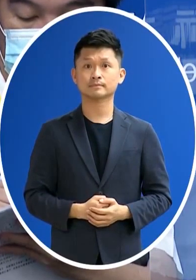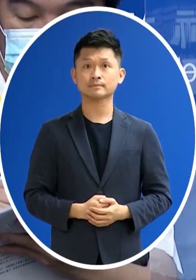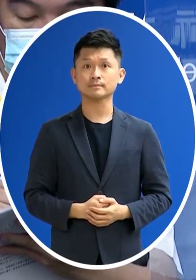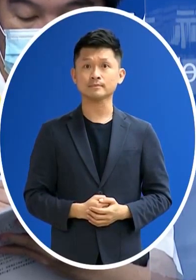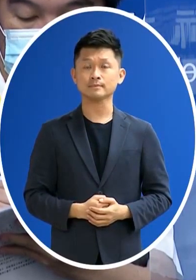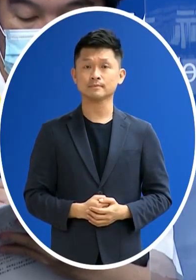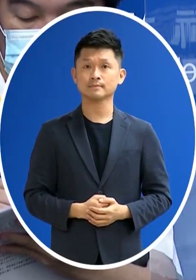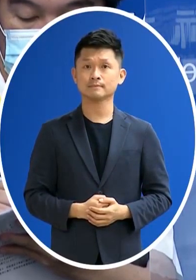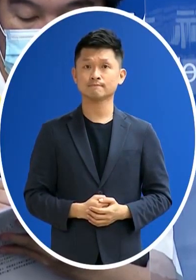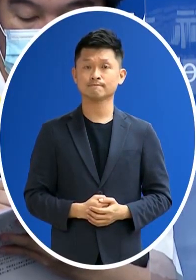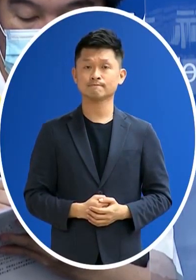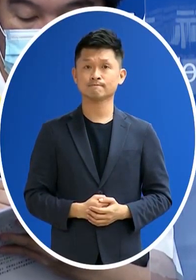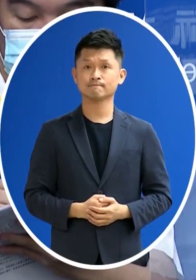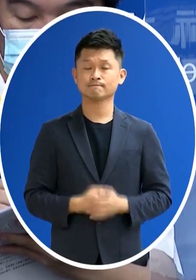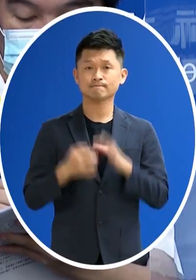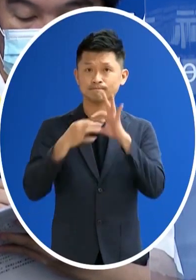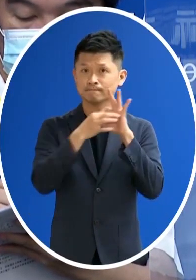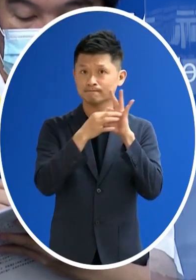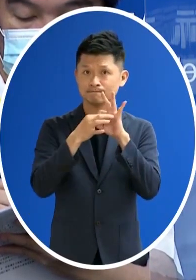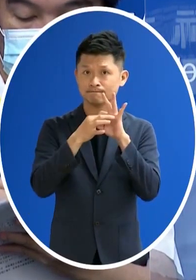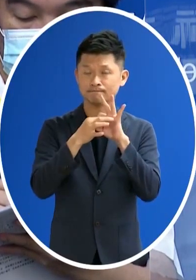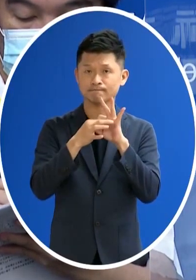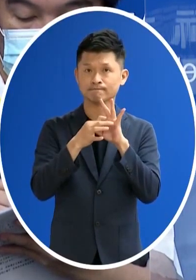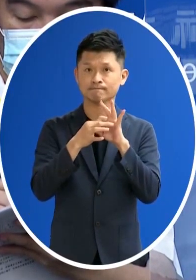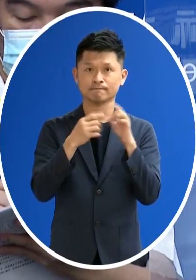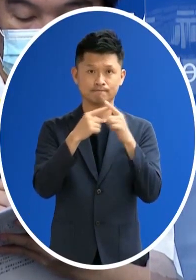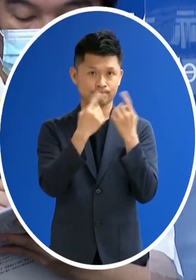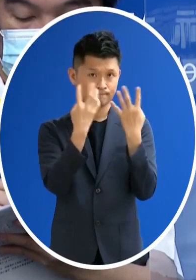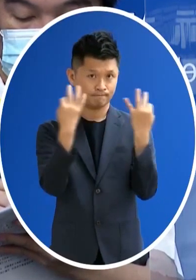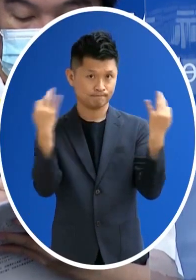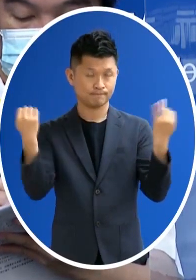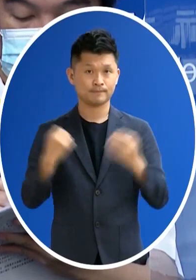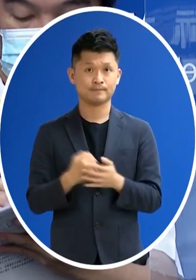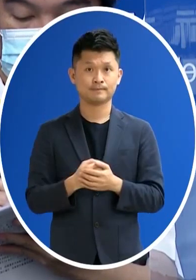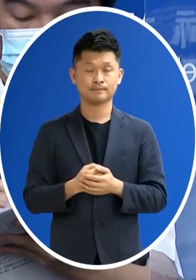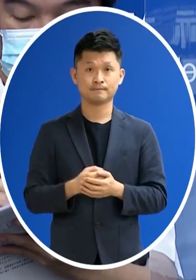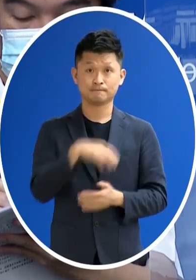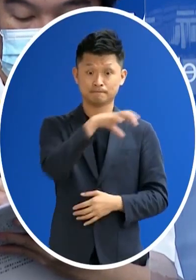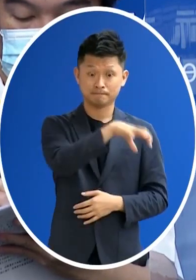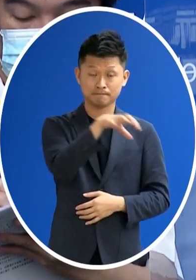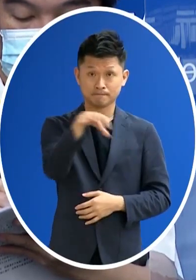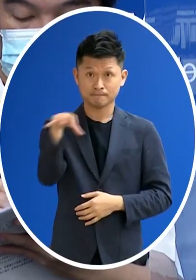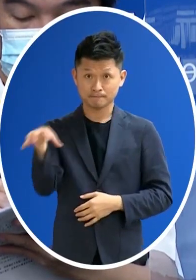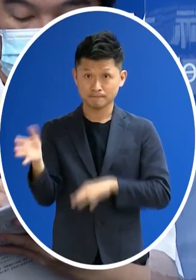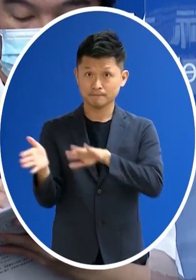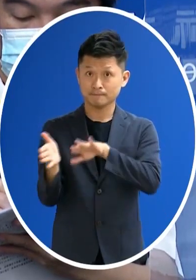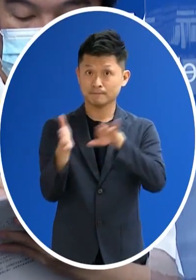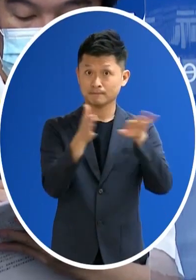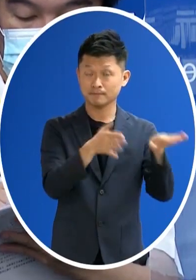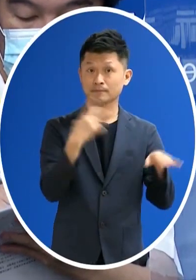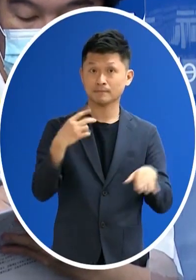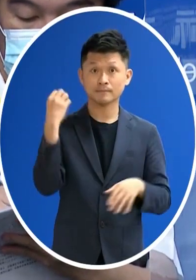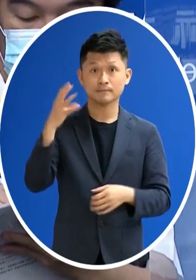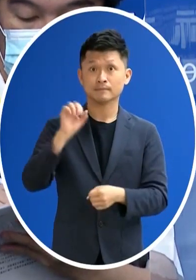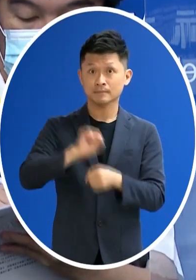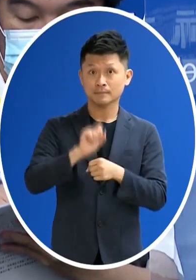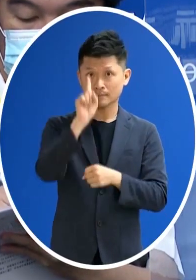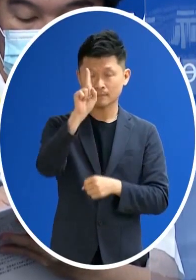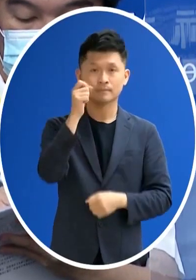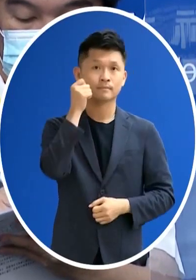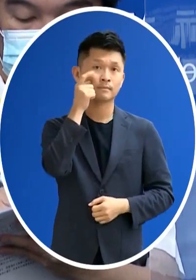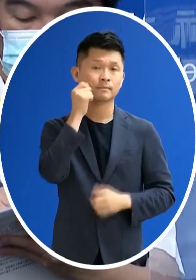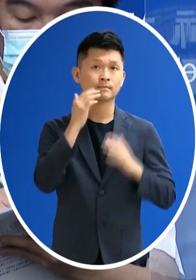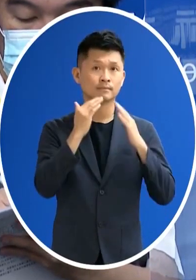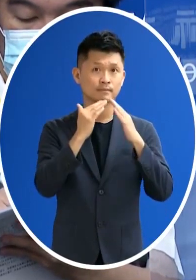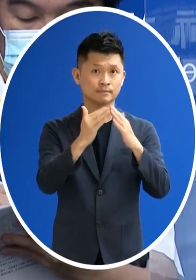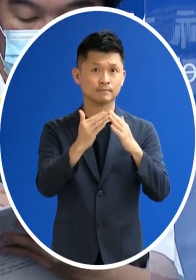好，那这是一个哈相关的哈，那这个里面呢，除了地域之外，那我们有新增的一个台南市哈，在